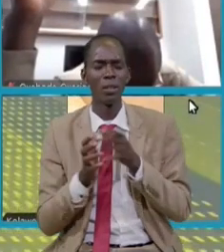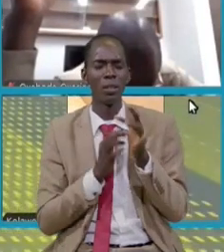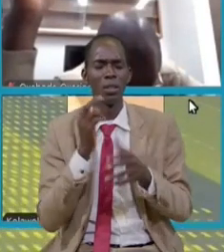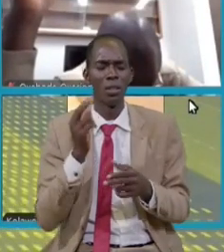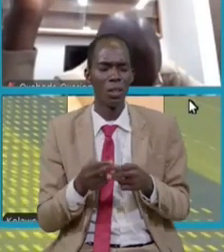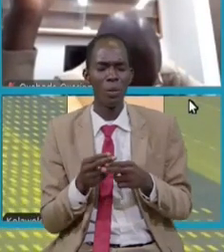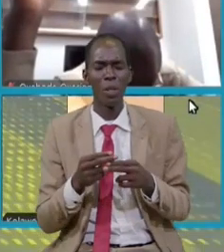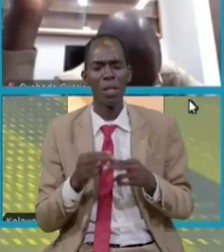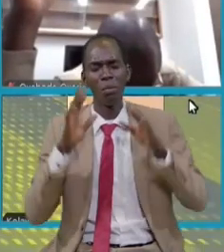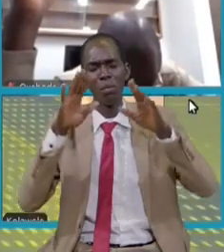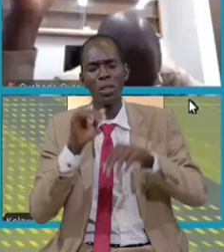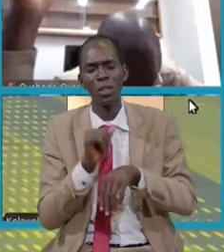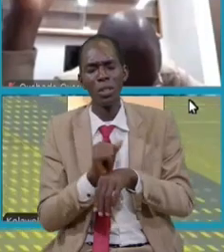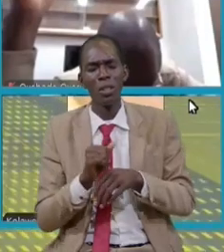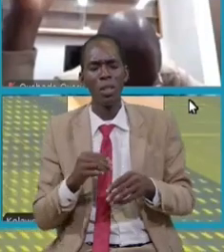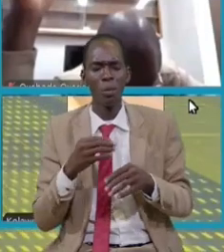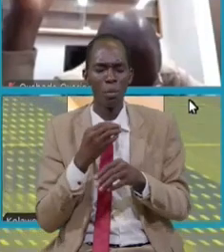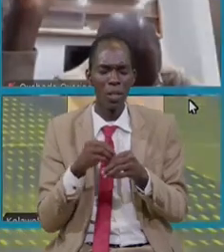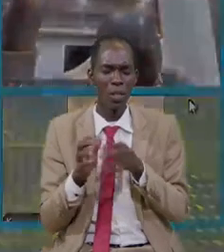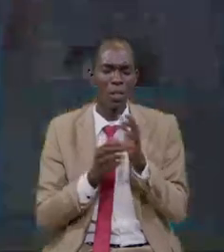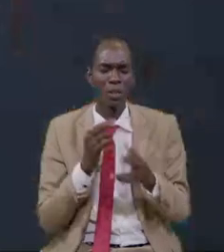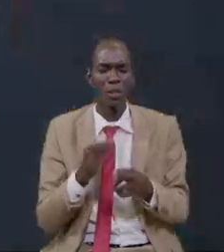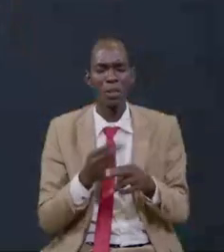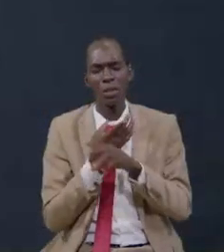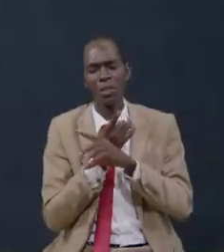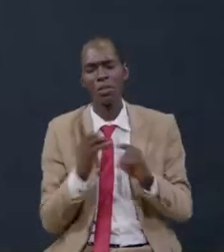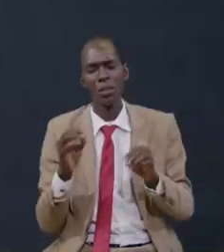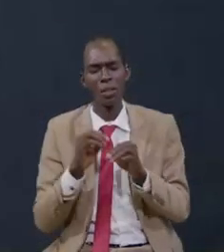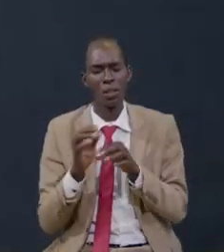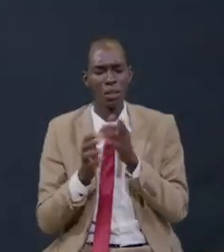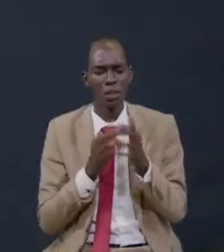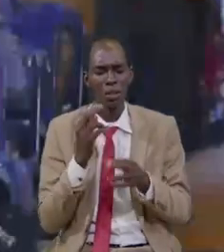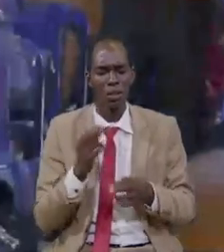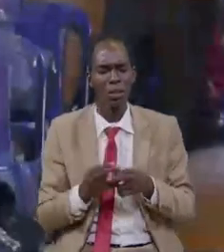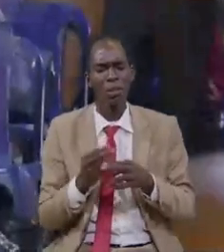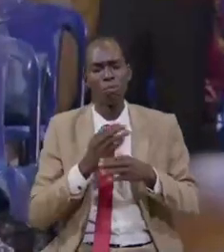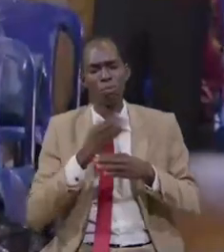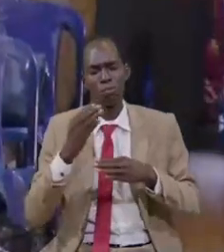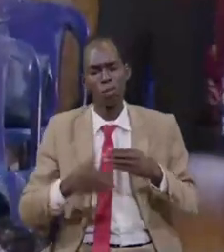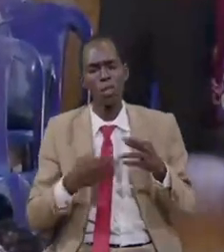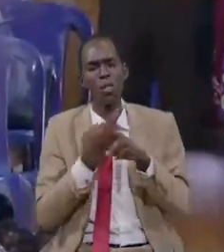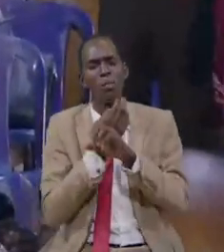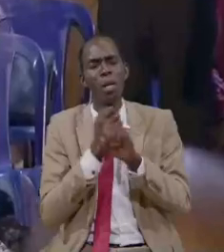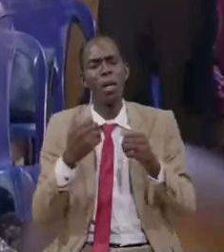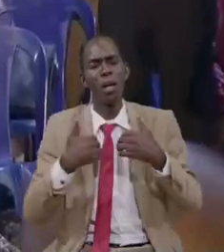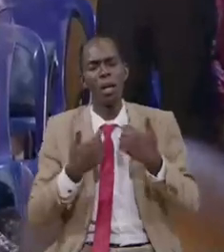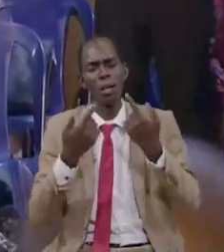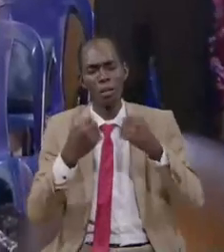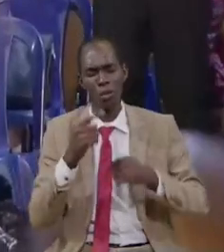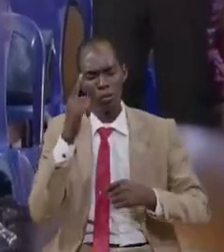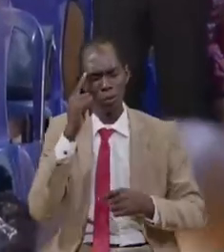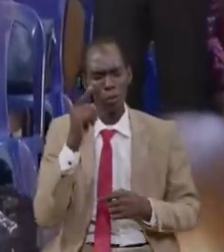miracle, délivrance, la rédemption totale est venue pour vous.